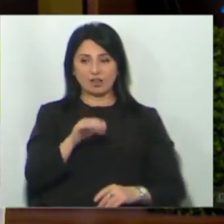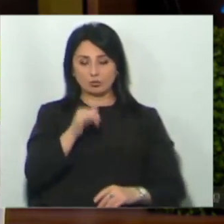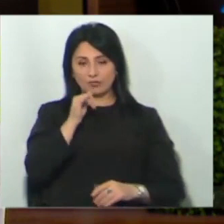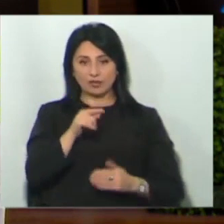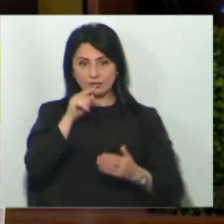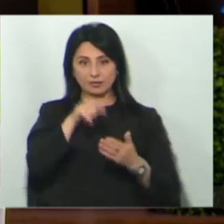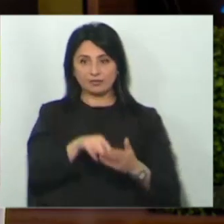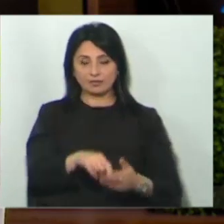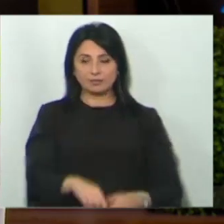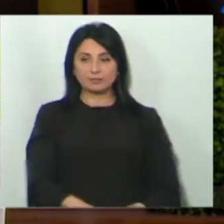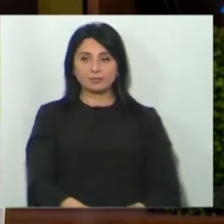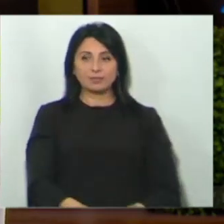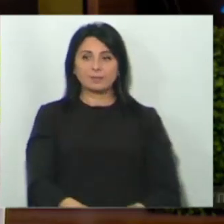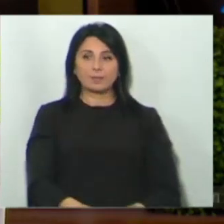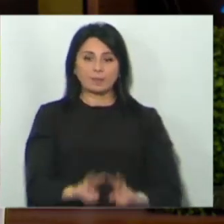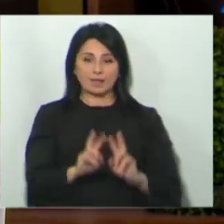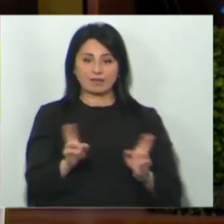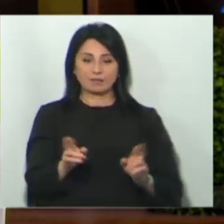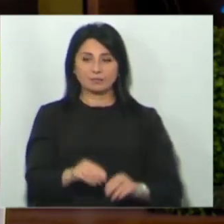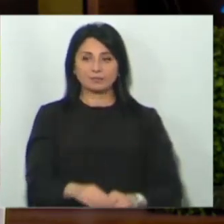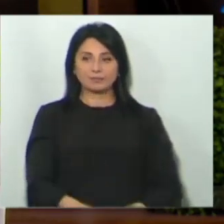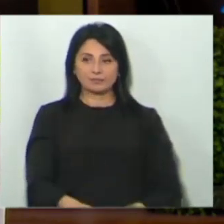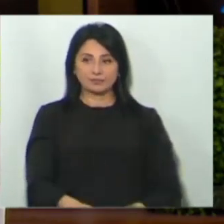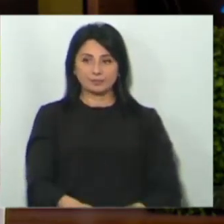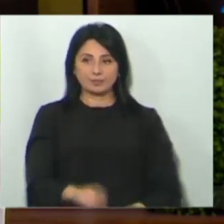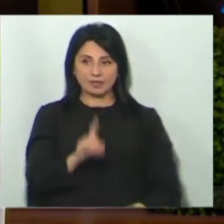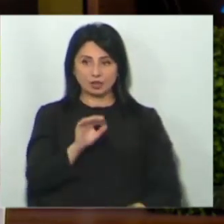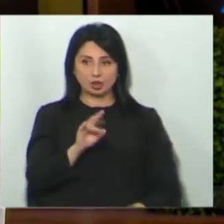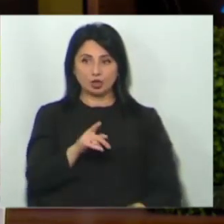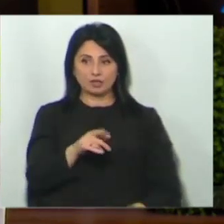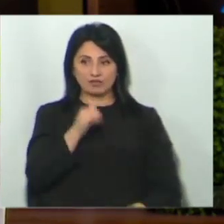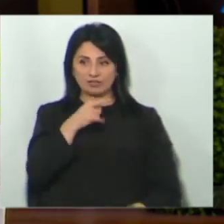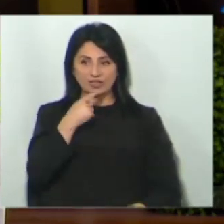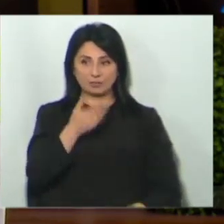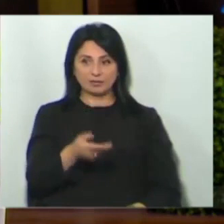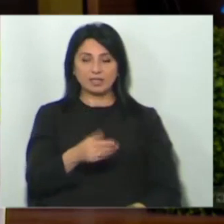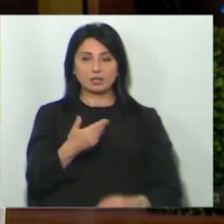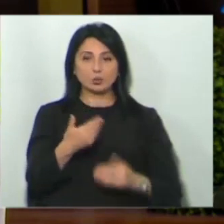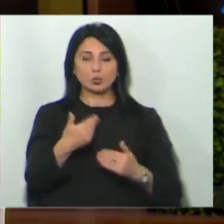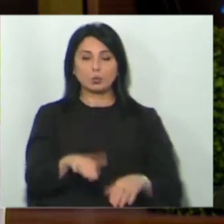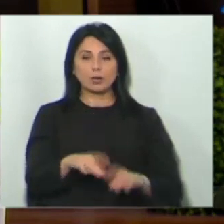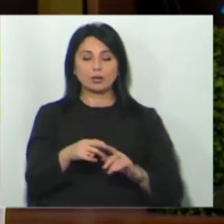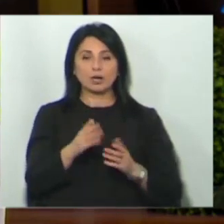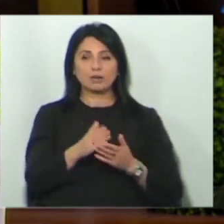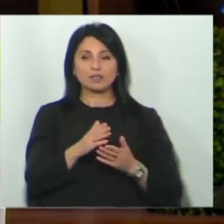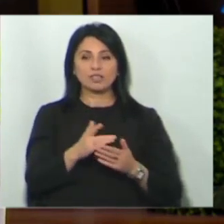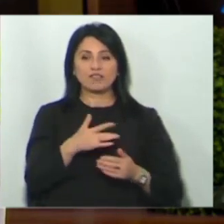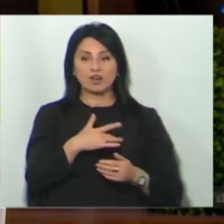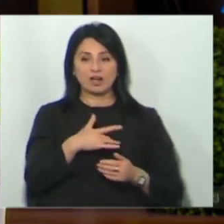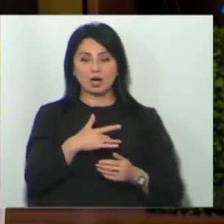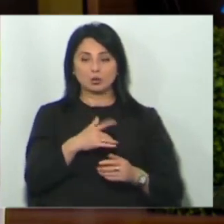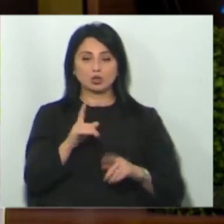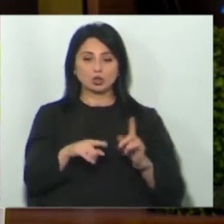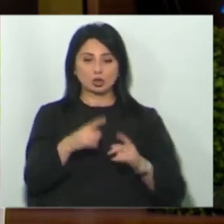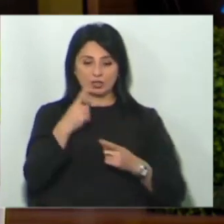ვერ გავაიგივებ ჩვენს ყოფას, ვერც ოზონის შრეზე ვილაპარაკებთ რამეს, ეს უბრალოდ არის ვარაუდები და აი